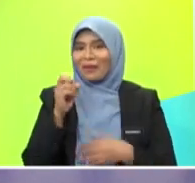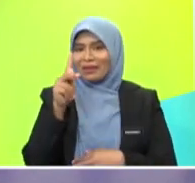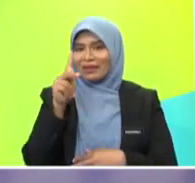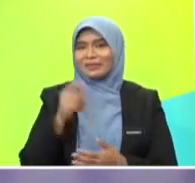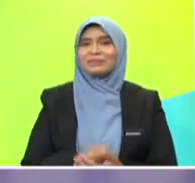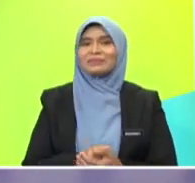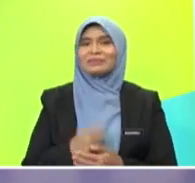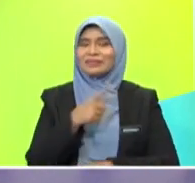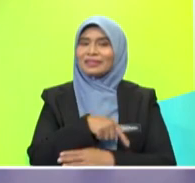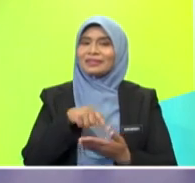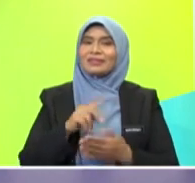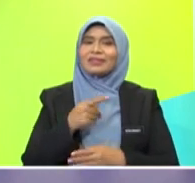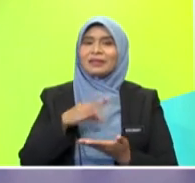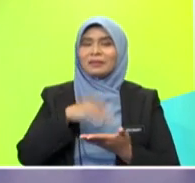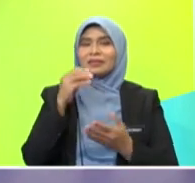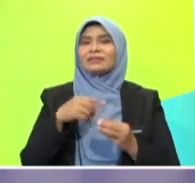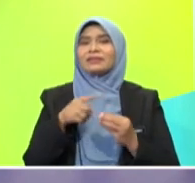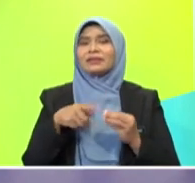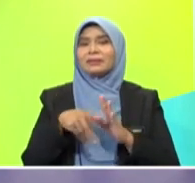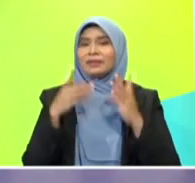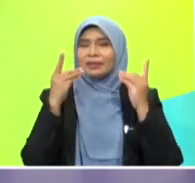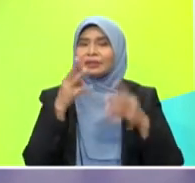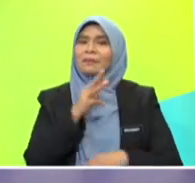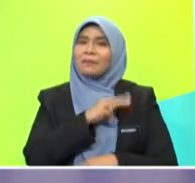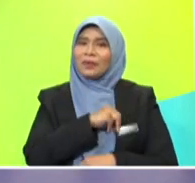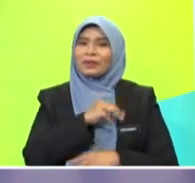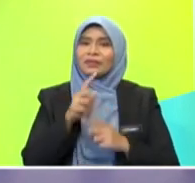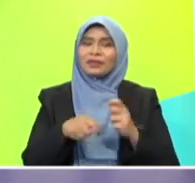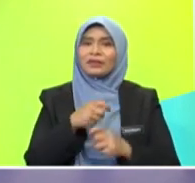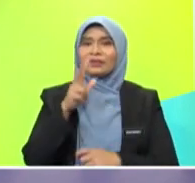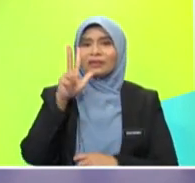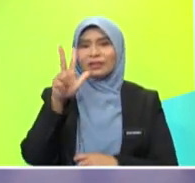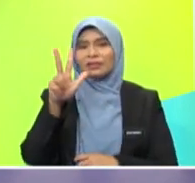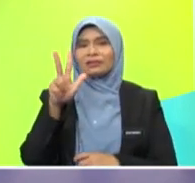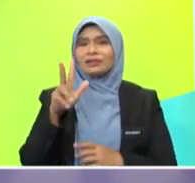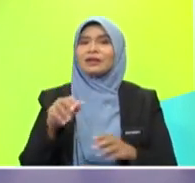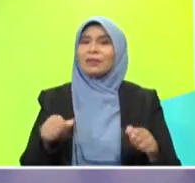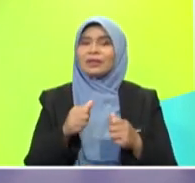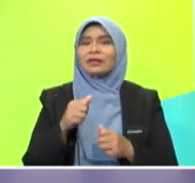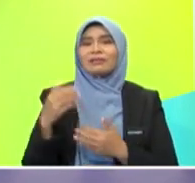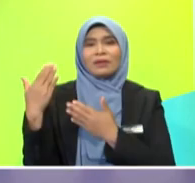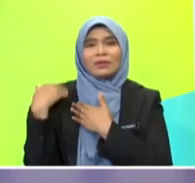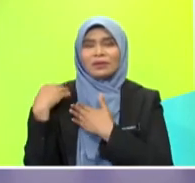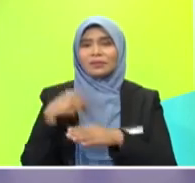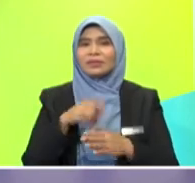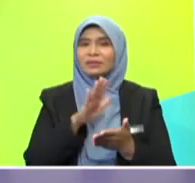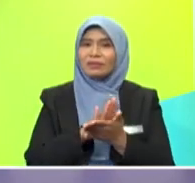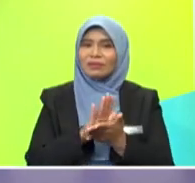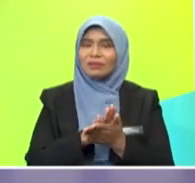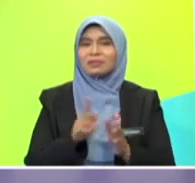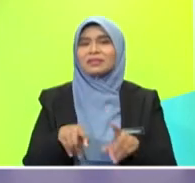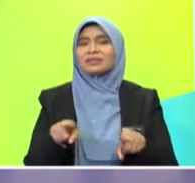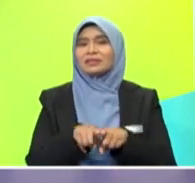kita belajar tentang pendidikan moral tahun 3 amalan tanggung jawab di sekolah bersama dengan